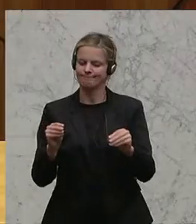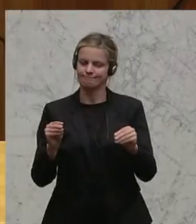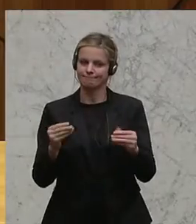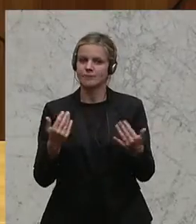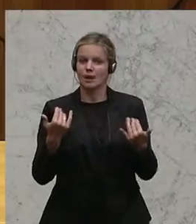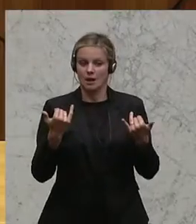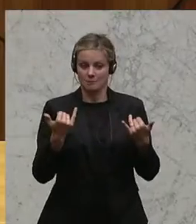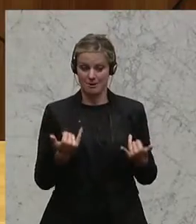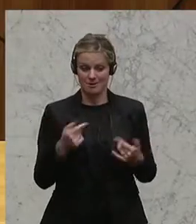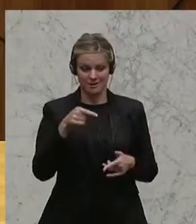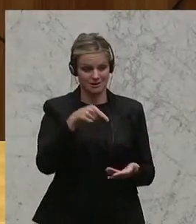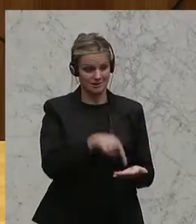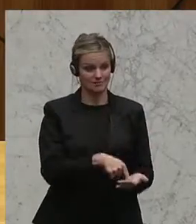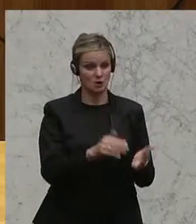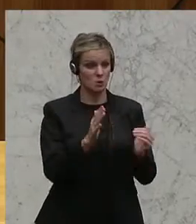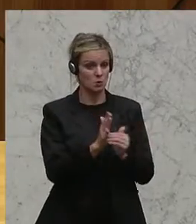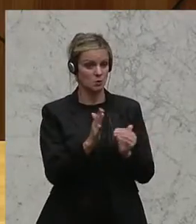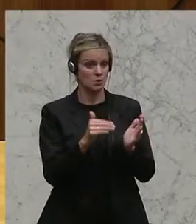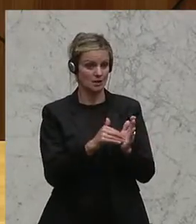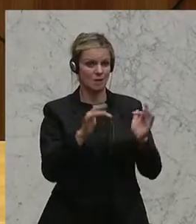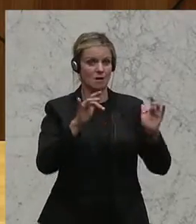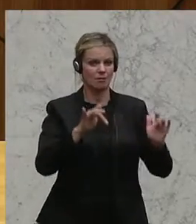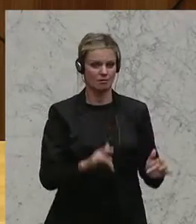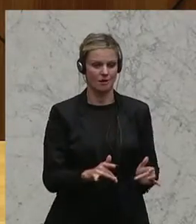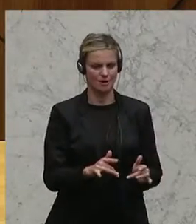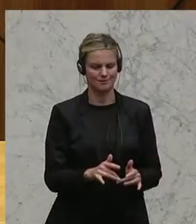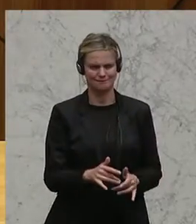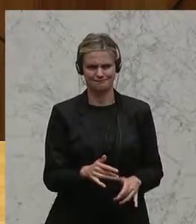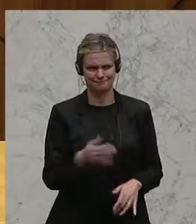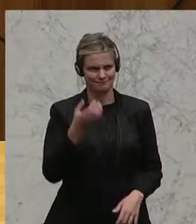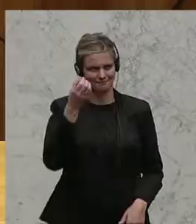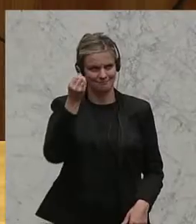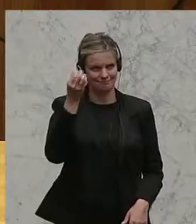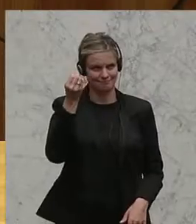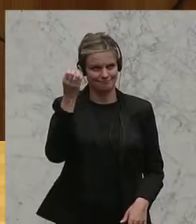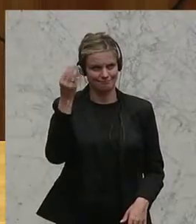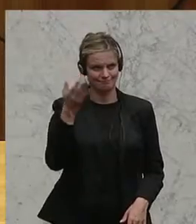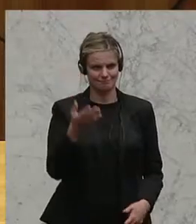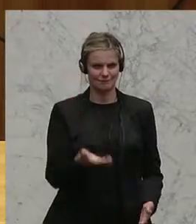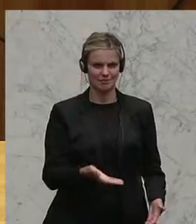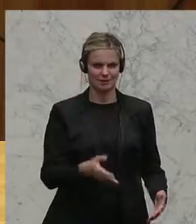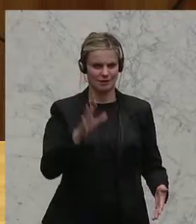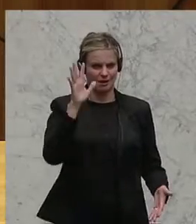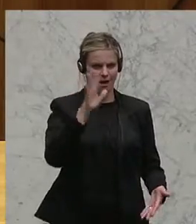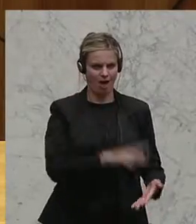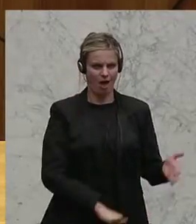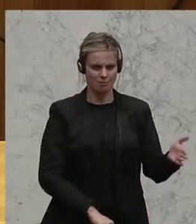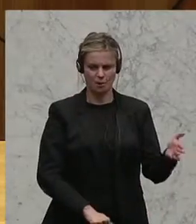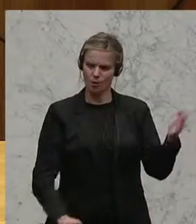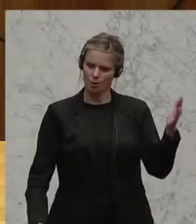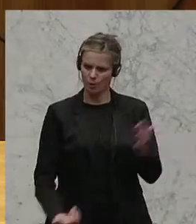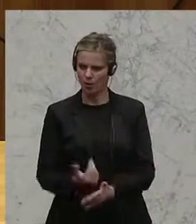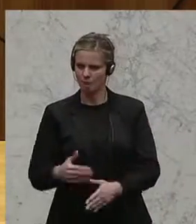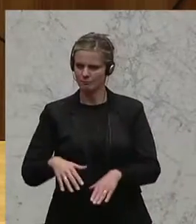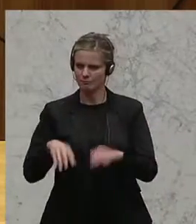nun einmal dieses System und es ist illusorisch zu glauben, wir stellen uns heute hin und sagen, das begramme jetzt alles und wir fangen vollkommen von neuem